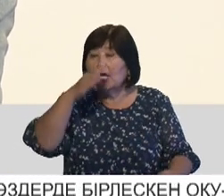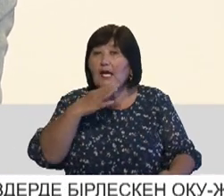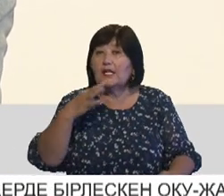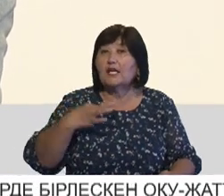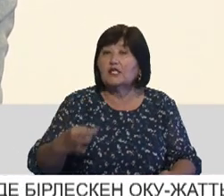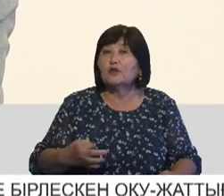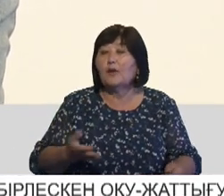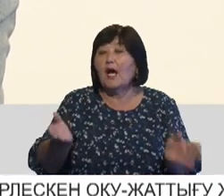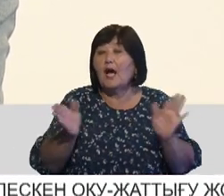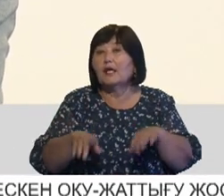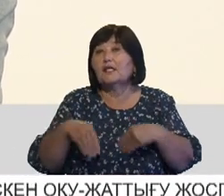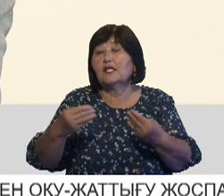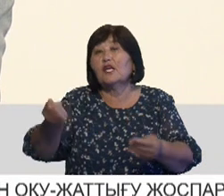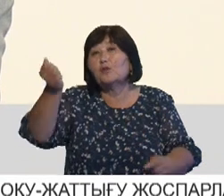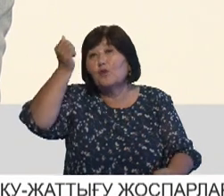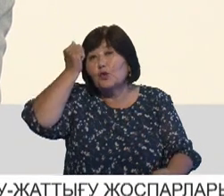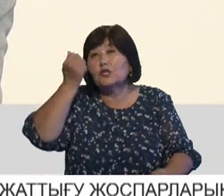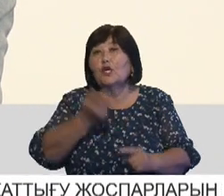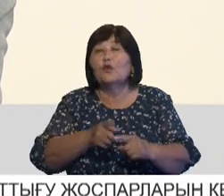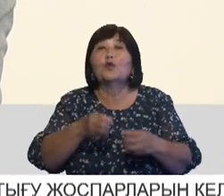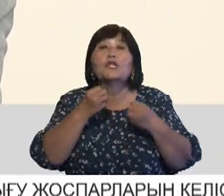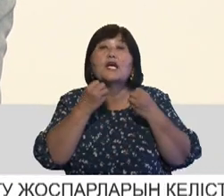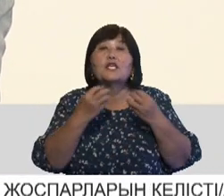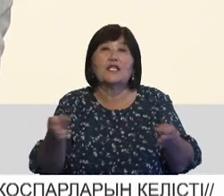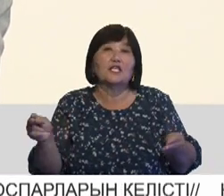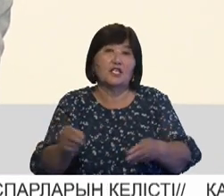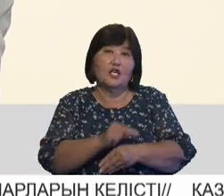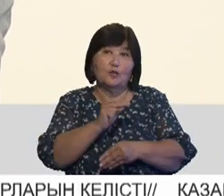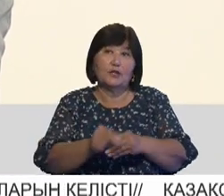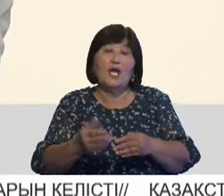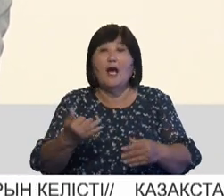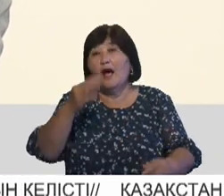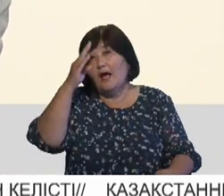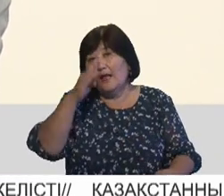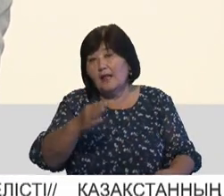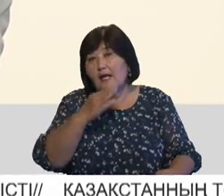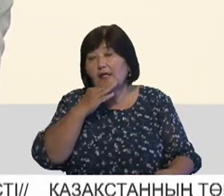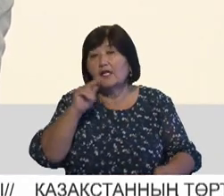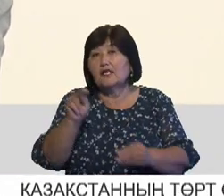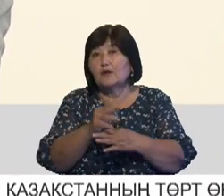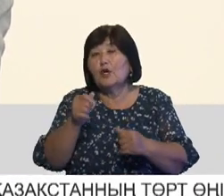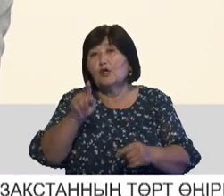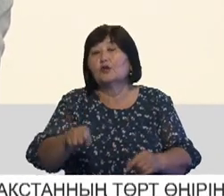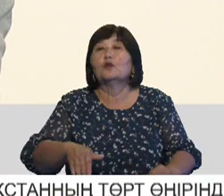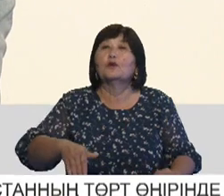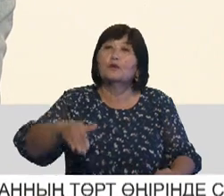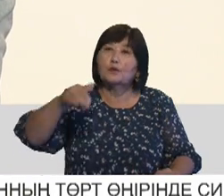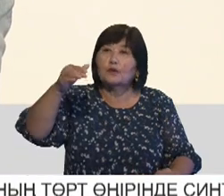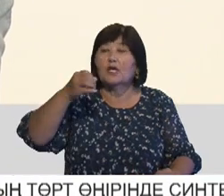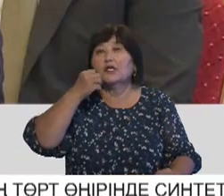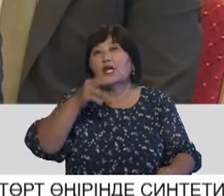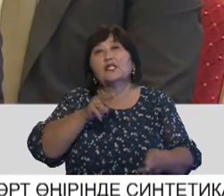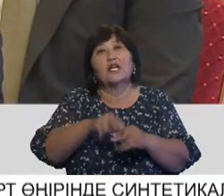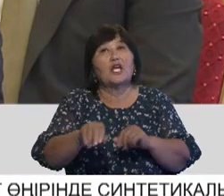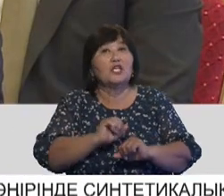баласына қалдырған ең үлкен мұрасы оның жақсы тәрбиесі. Ал әке мектебіне өткен бала сол мұраға қиянат